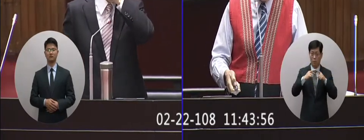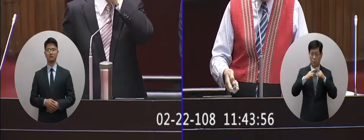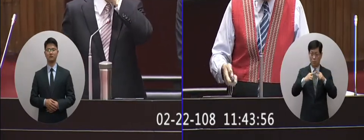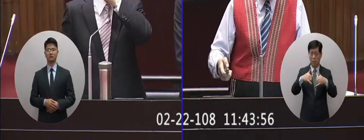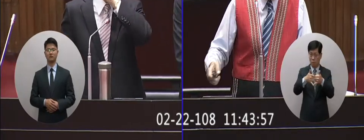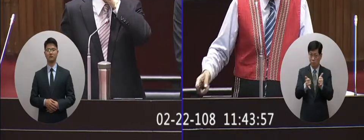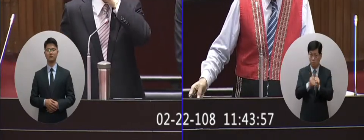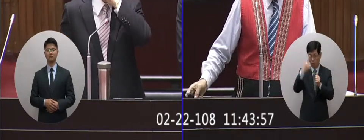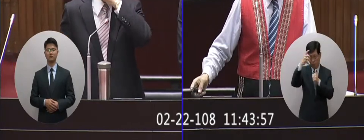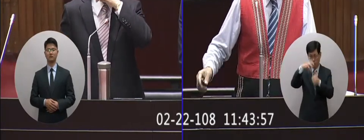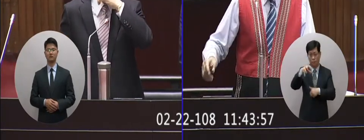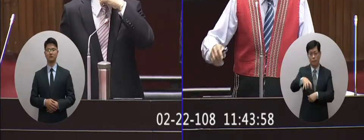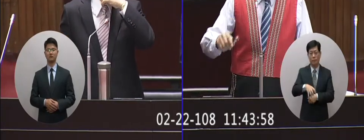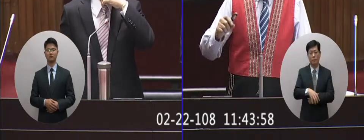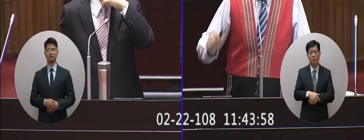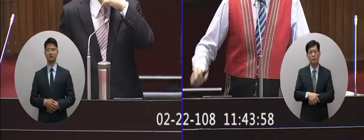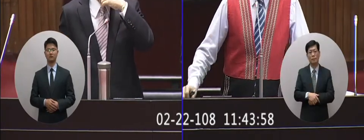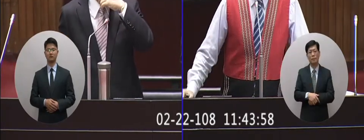传统利益。